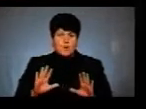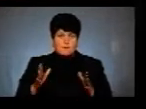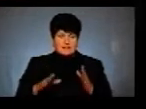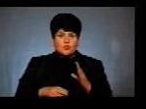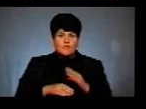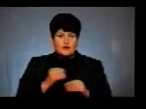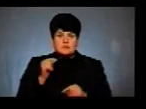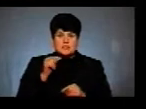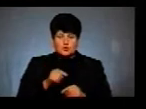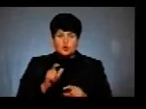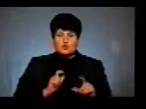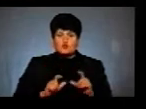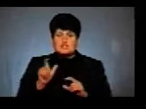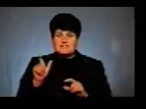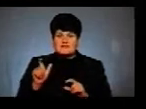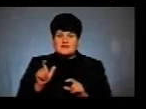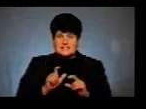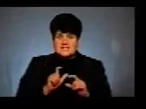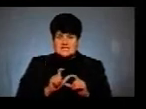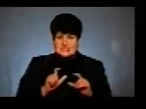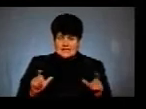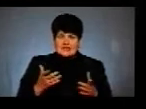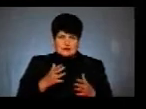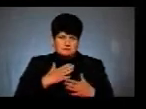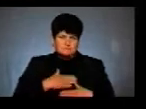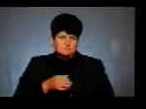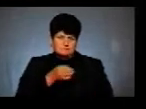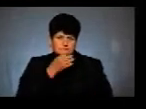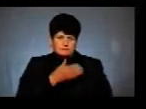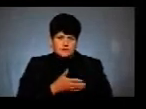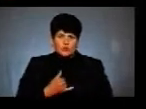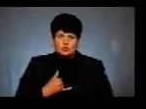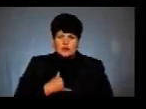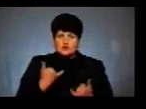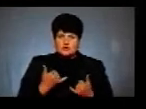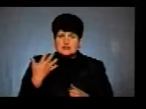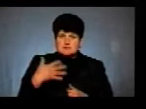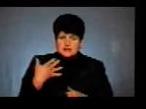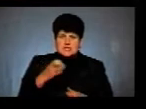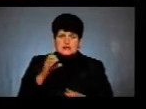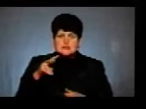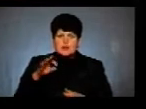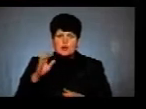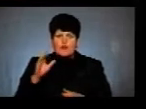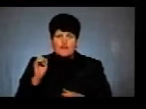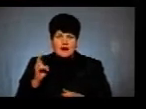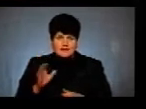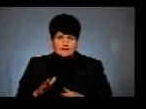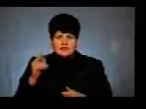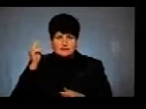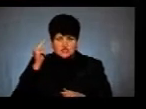вибрали той університет, який їх влаштовує. У нас сьогодні з 50 словаків, які навчаються в